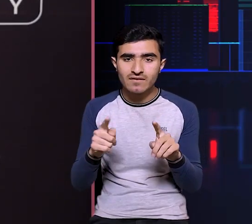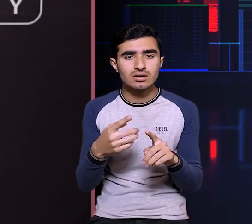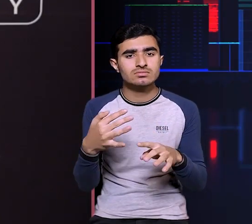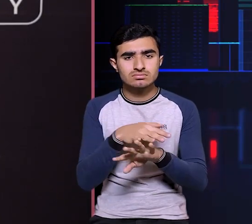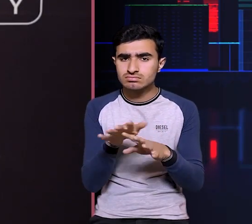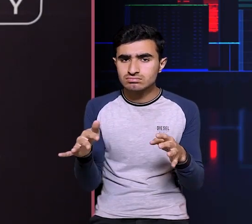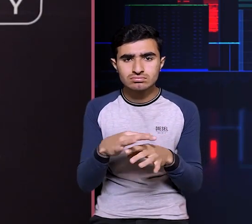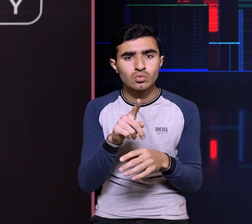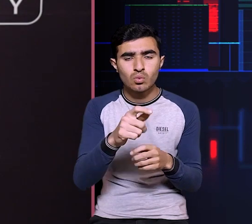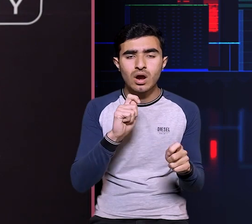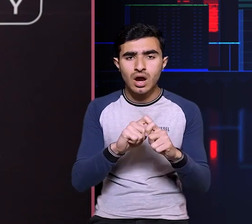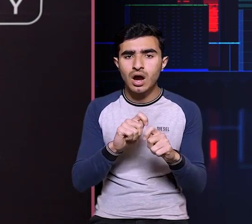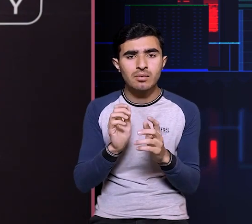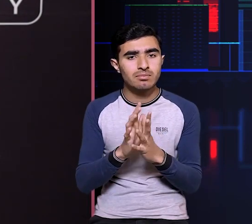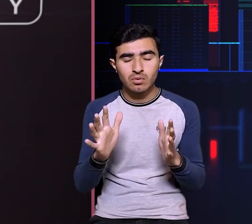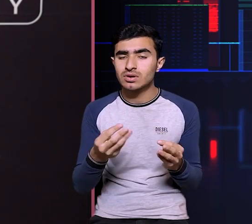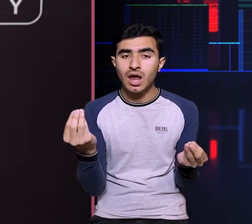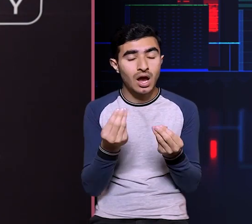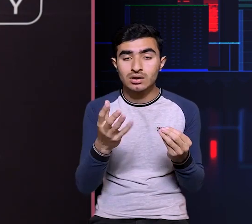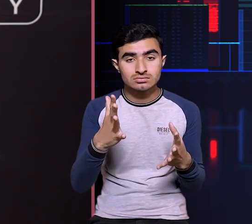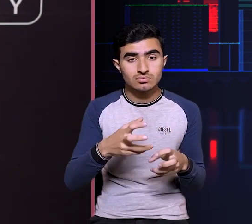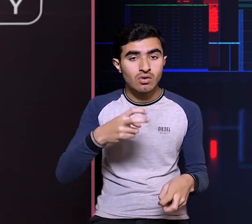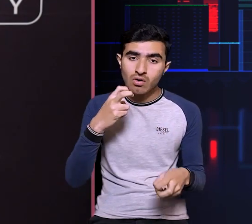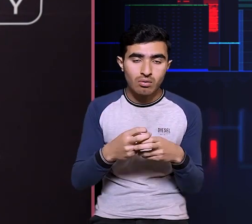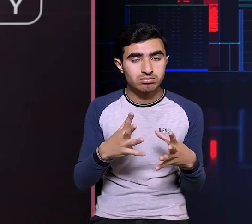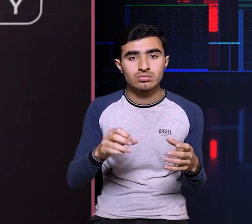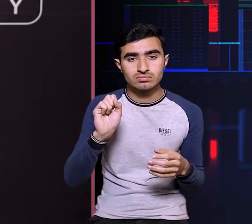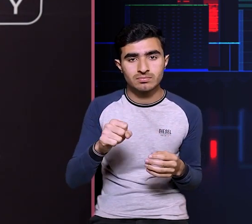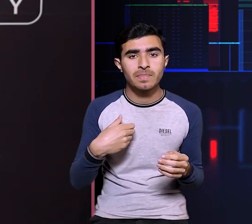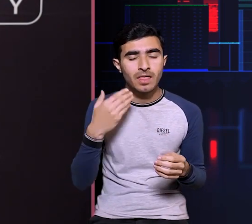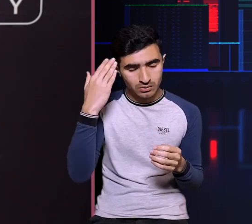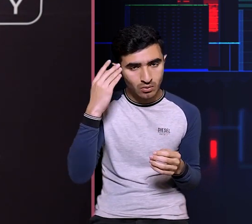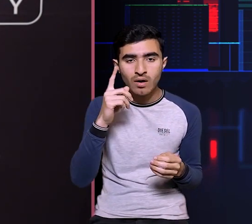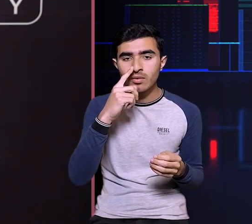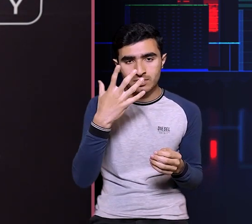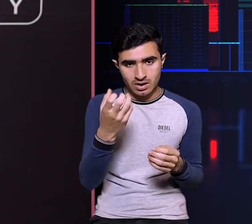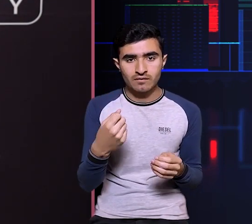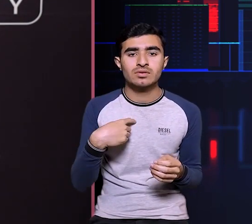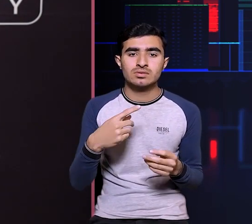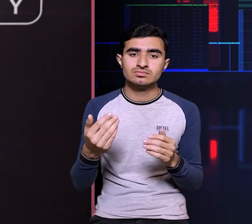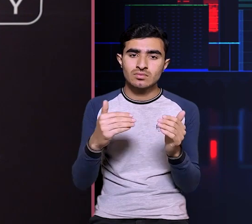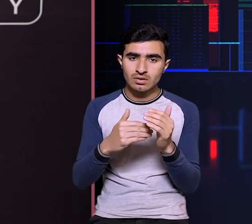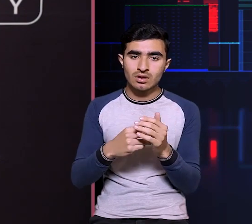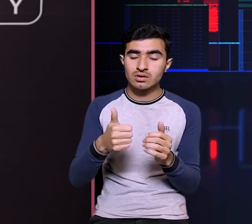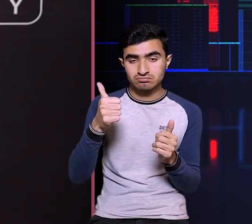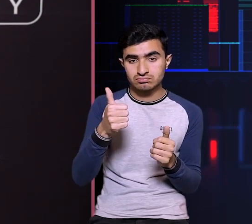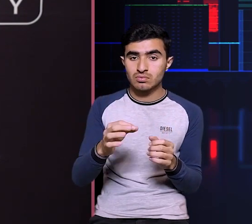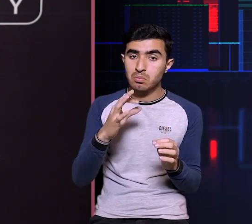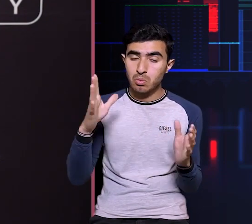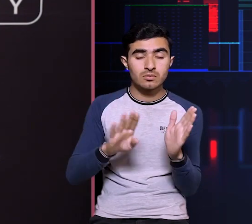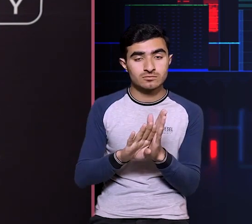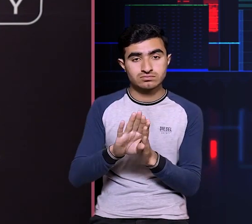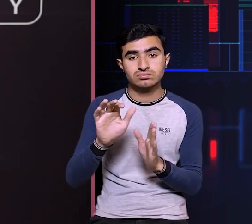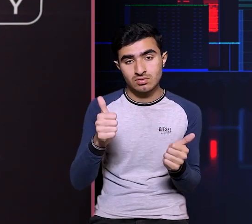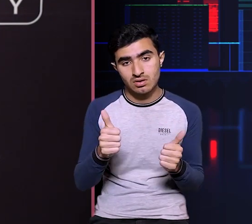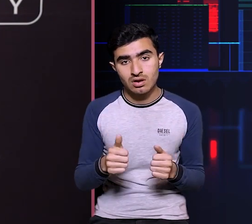हैं। इट्स नॉट एन ईजी जॉब एंड वी हैव वीमेन इन माइनिंग एंड दे आर कमिंग अप वेरी नाइसली। अभी हमारी जो मेंबर्स बनी हैं, दे आर